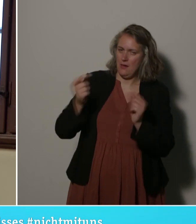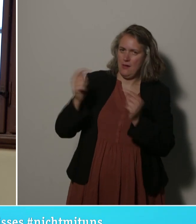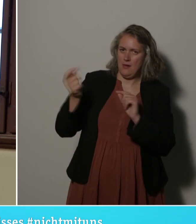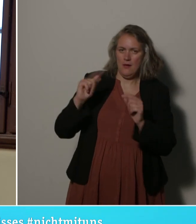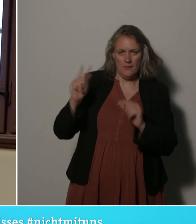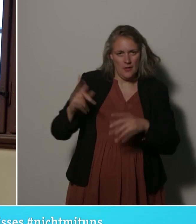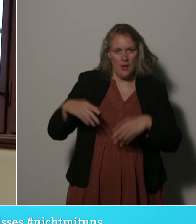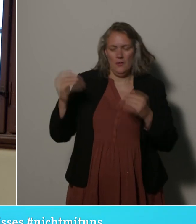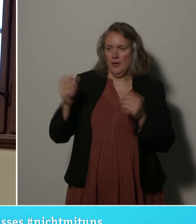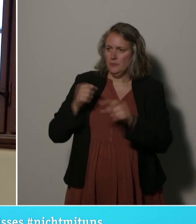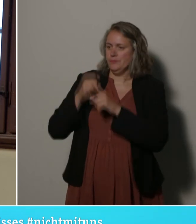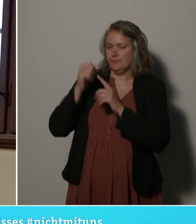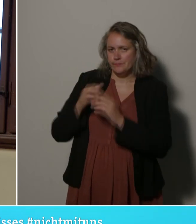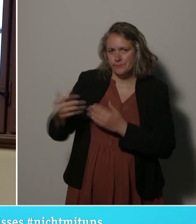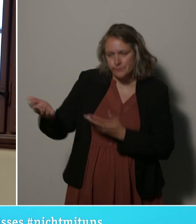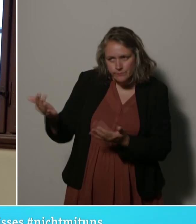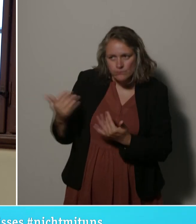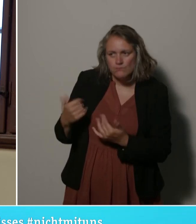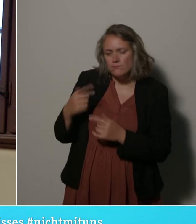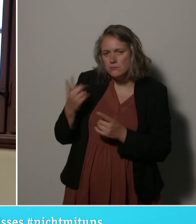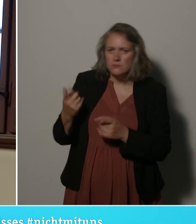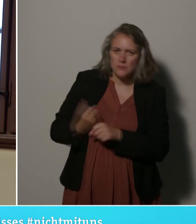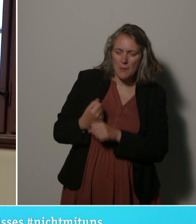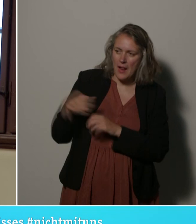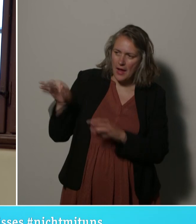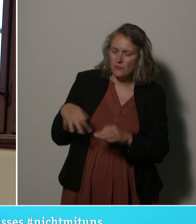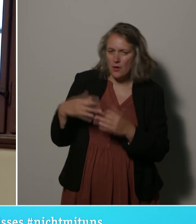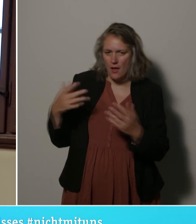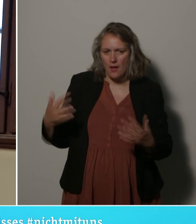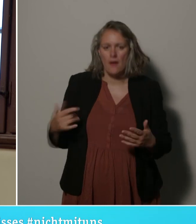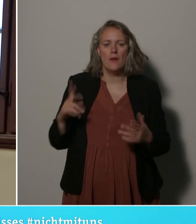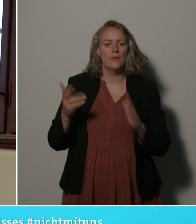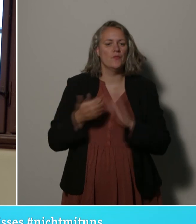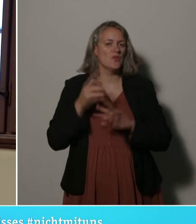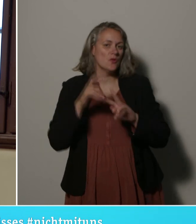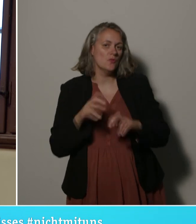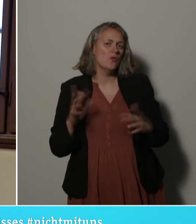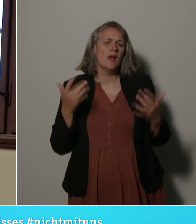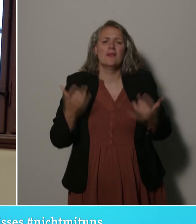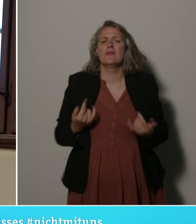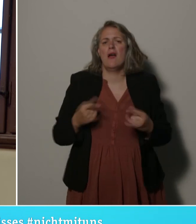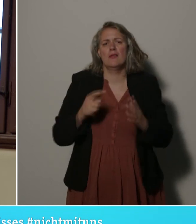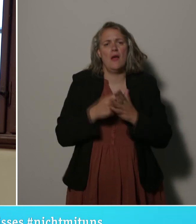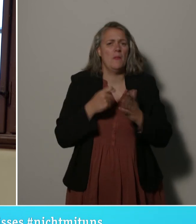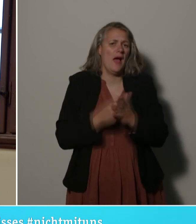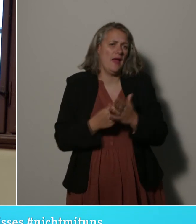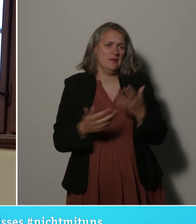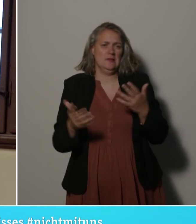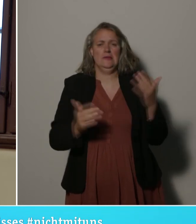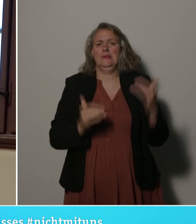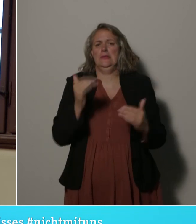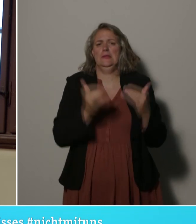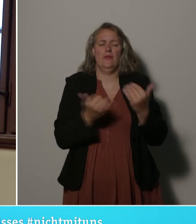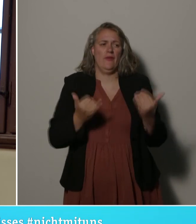wieder anstoßen. Man sollte das auch neu untersuchen. Vielleicht gibt es ja heute andere Preiselastizitäten als bei